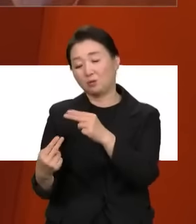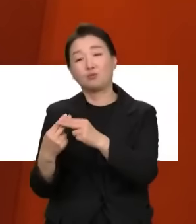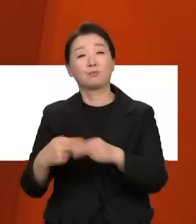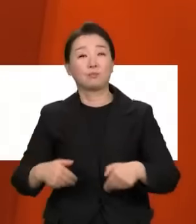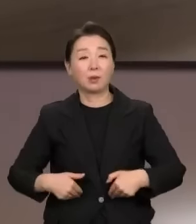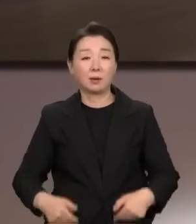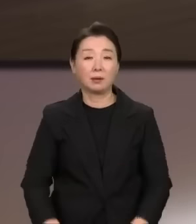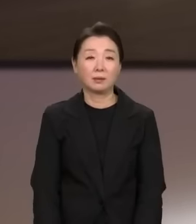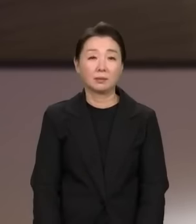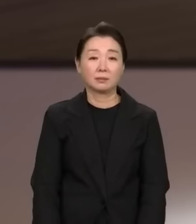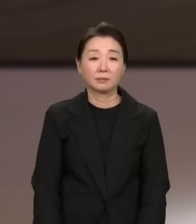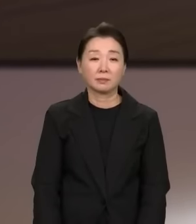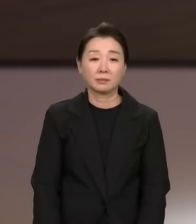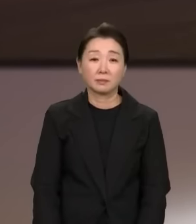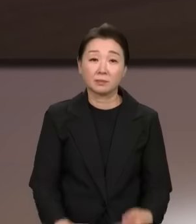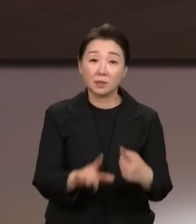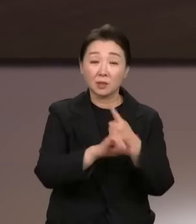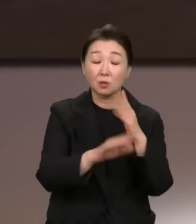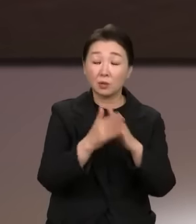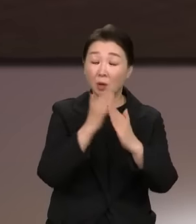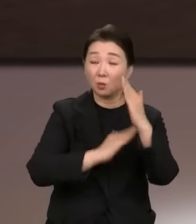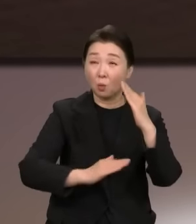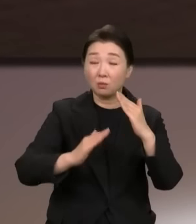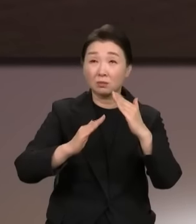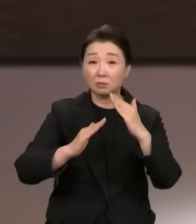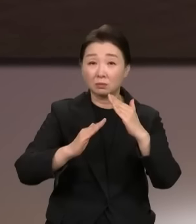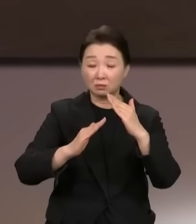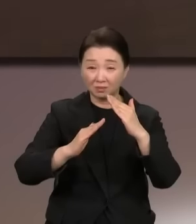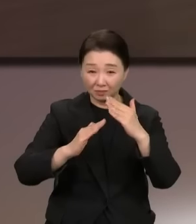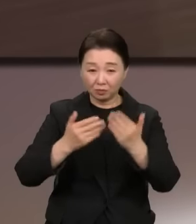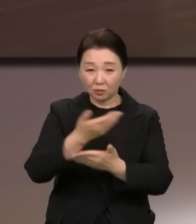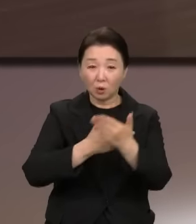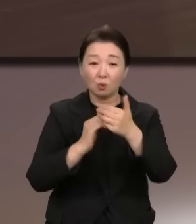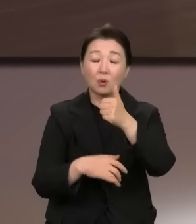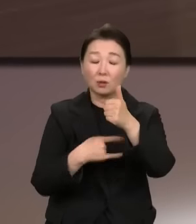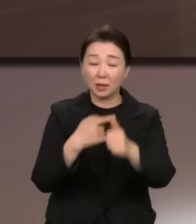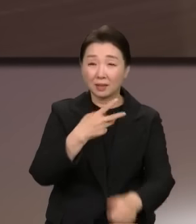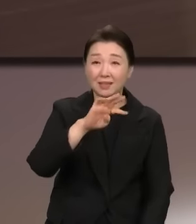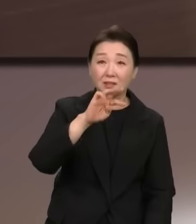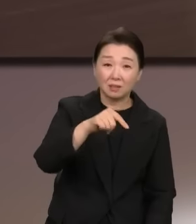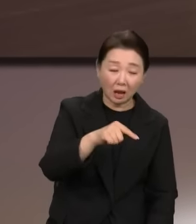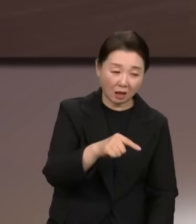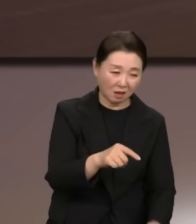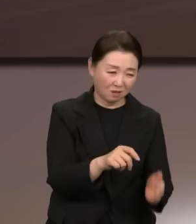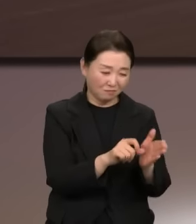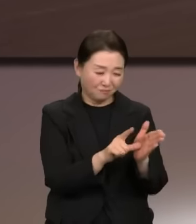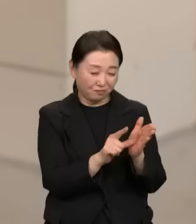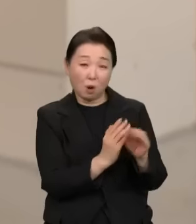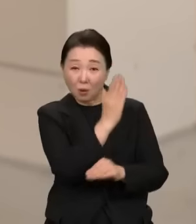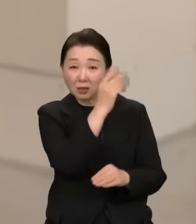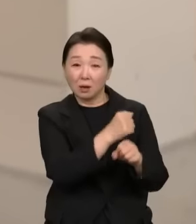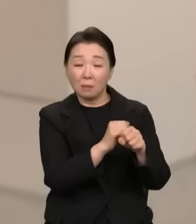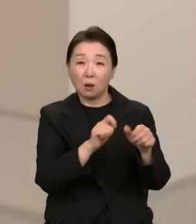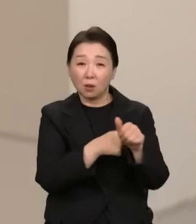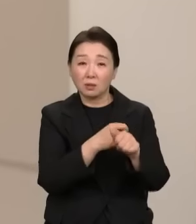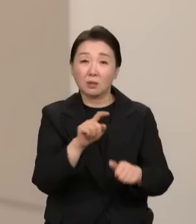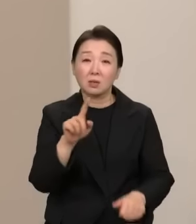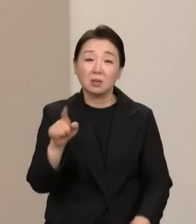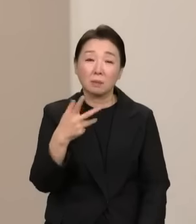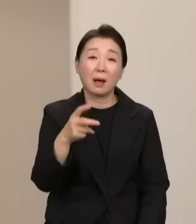좋습니다. 지난 1월 공정위는 테슬라가 주행 거리를 부풀렸다며 과징금 28억 원을 부과하기도 했는데 소비자원은